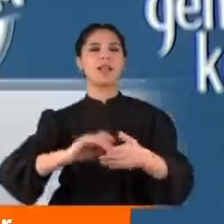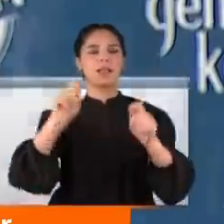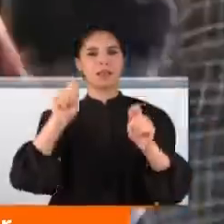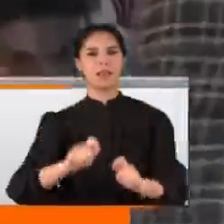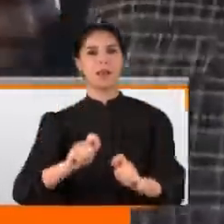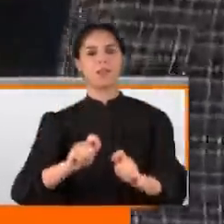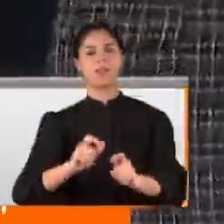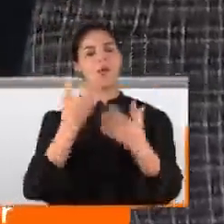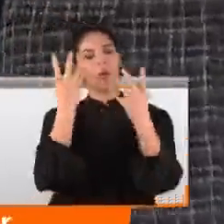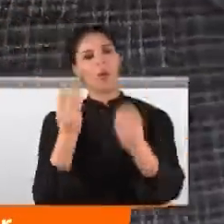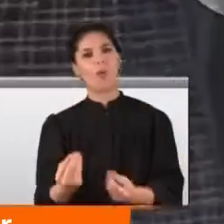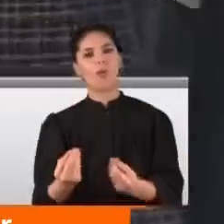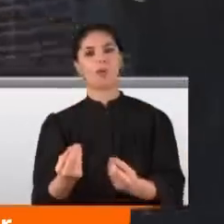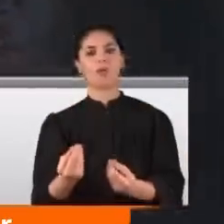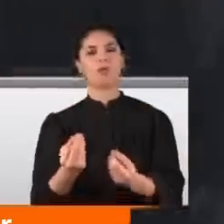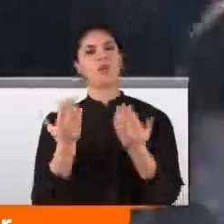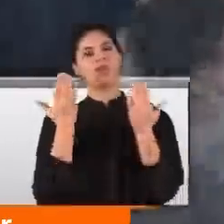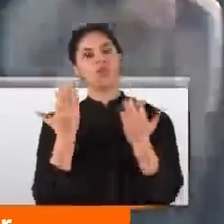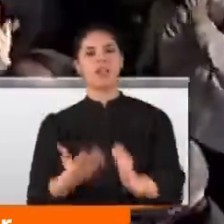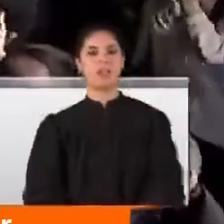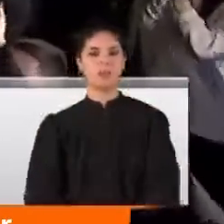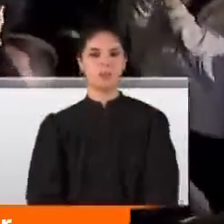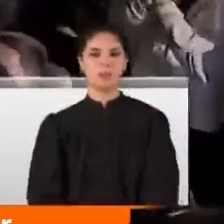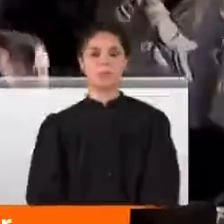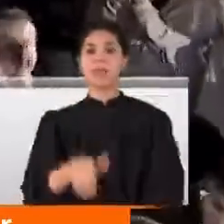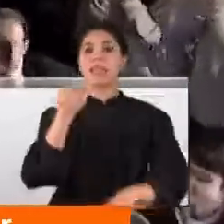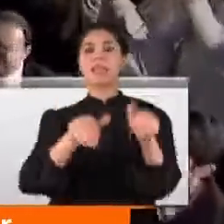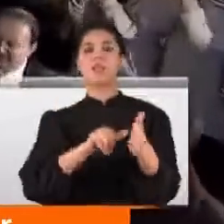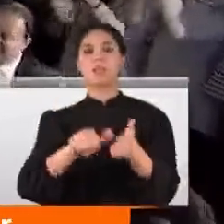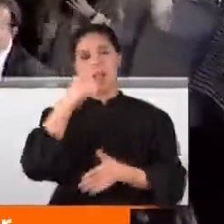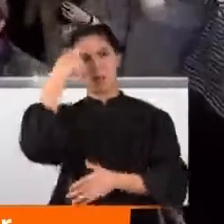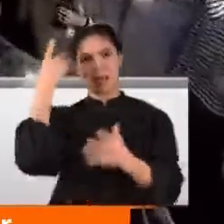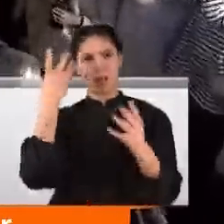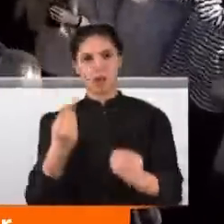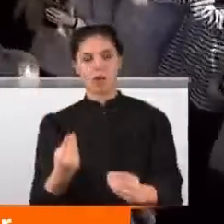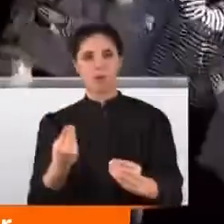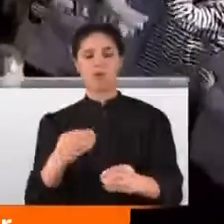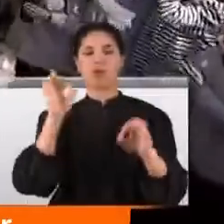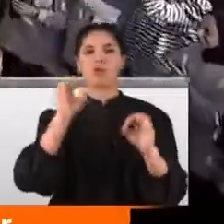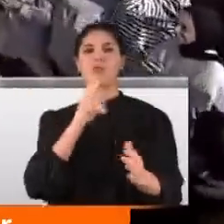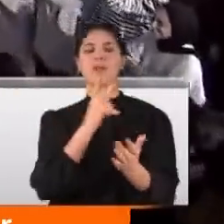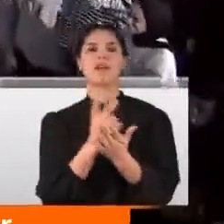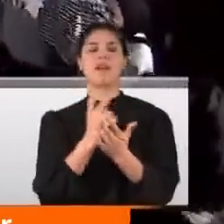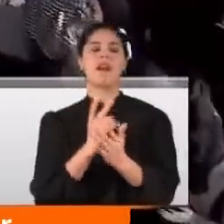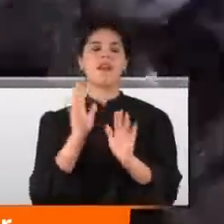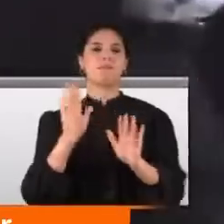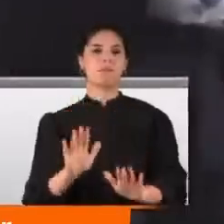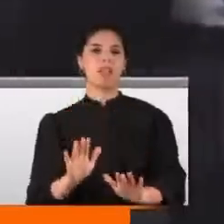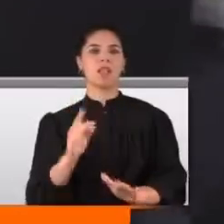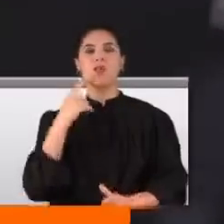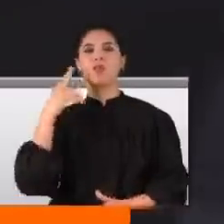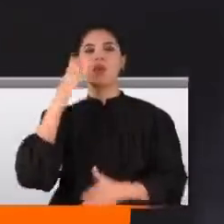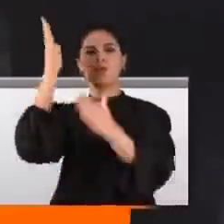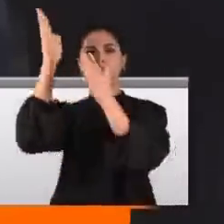bize nasip eden Rabbime hamd ediyorum. Seçim tarihi netleşti. Geriye sadece karar alınması kaldı.